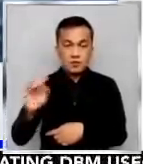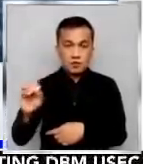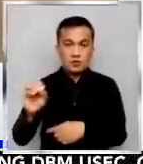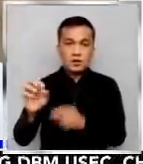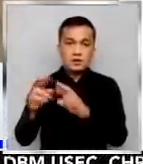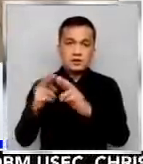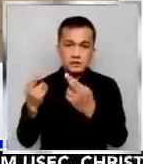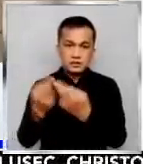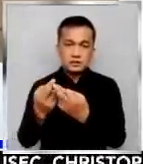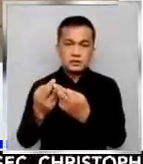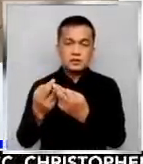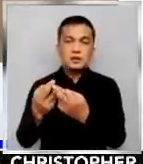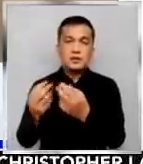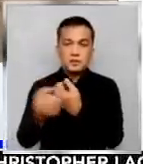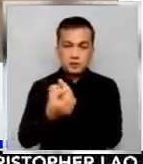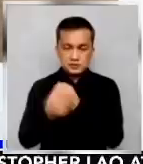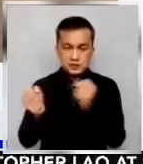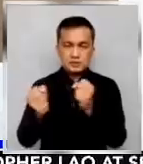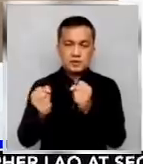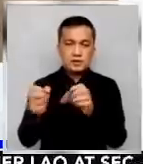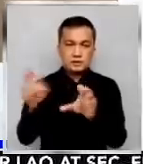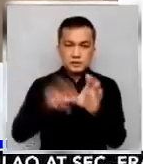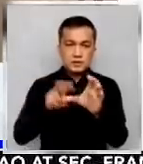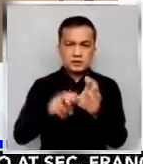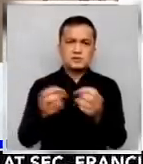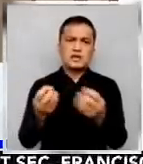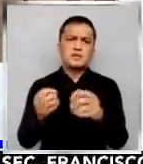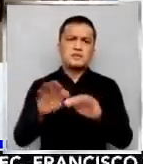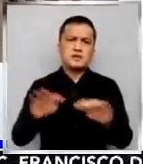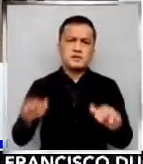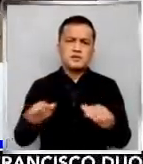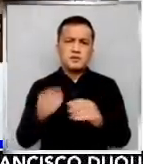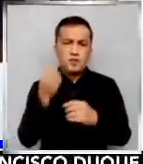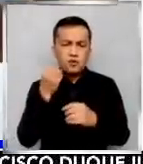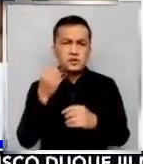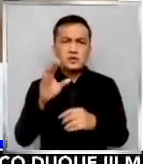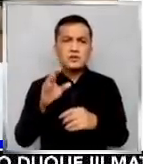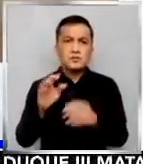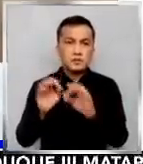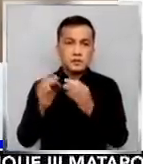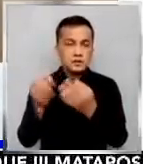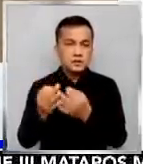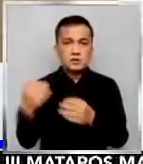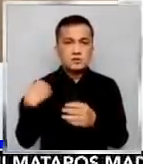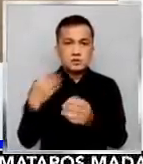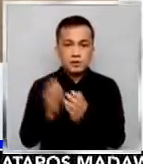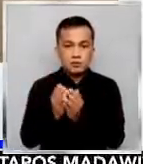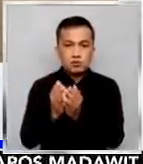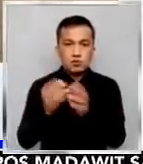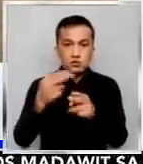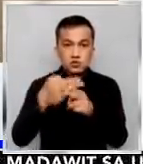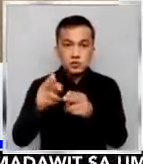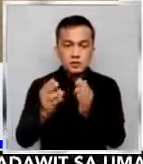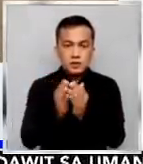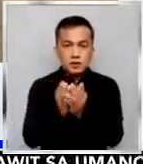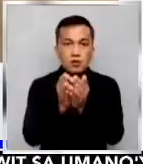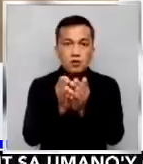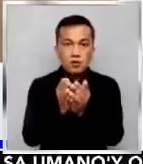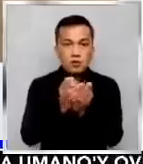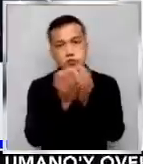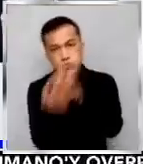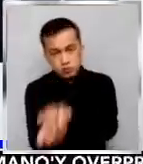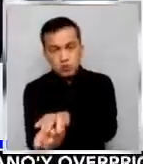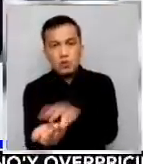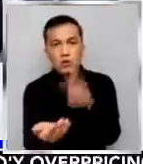bata. Pauwi na raw sa bayan ng labangan ng pamilya. Pero hindi pa man daw nakalalayo, tumaob ang bangka dahil sa